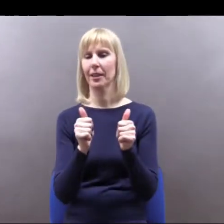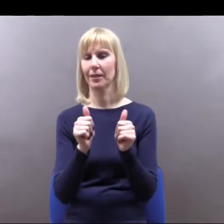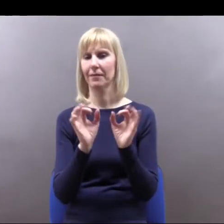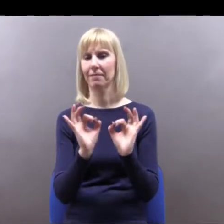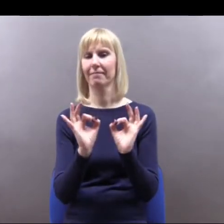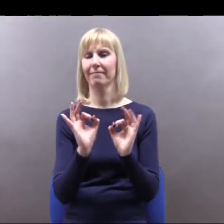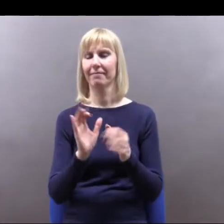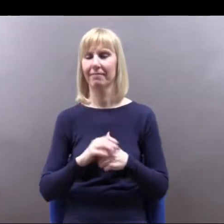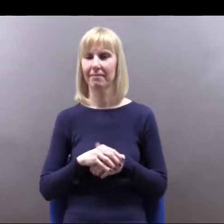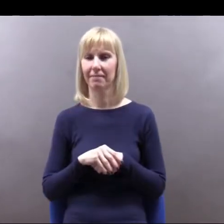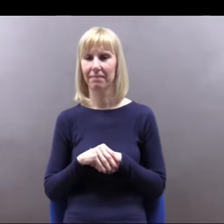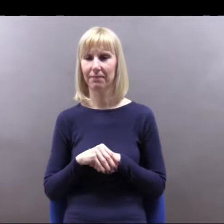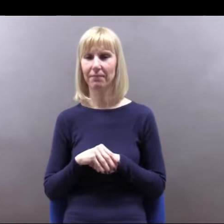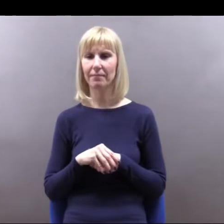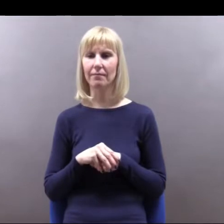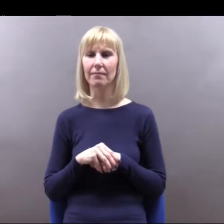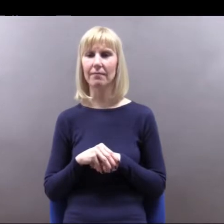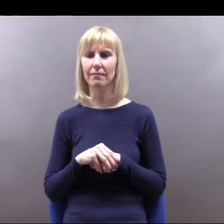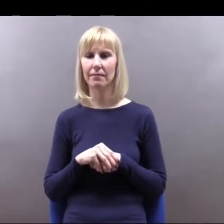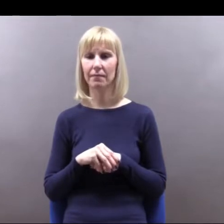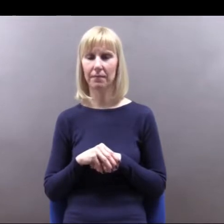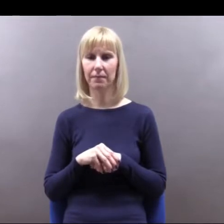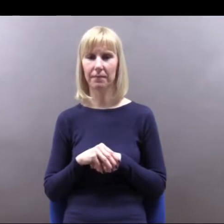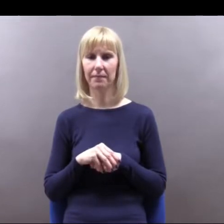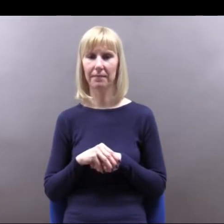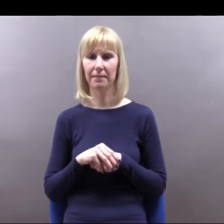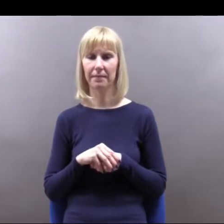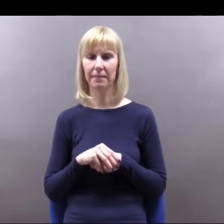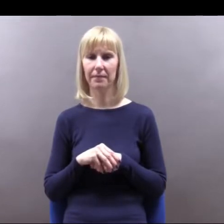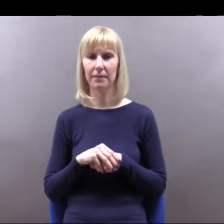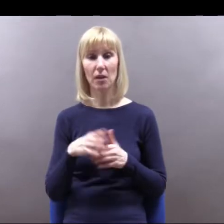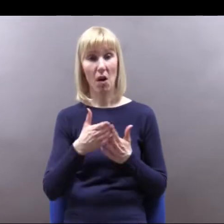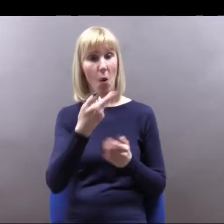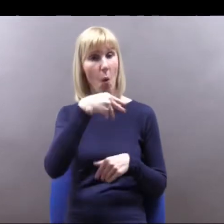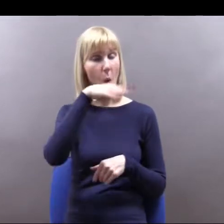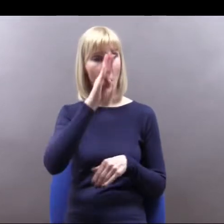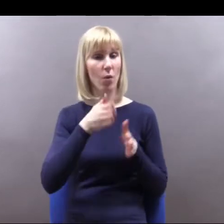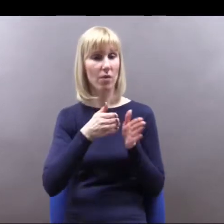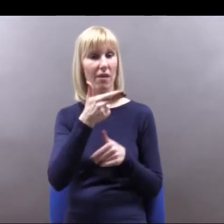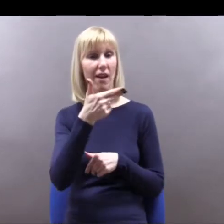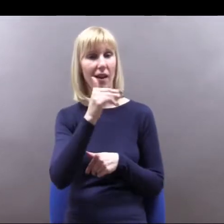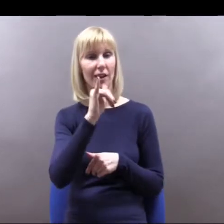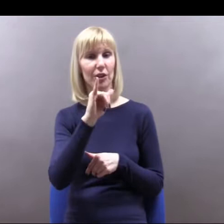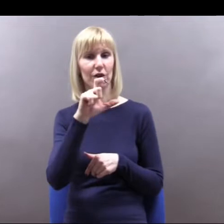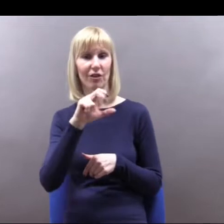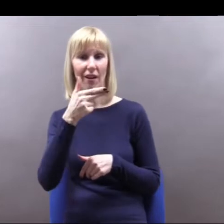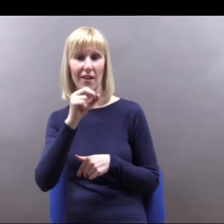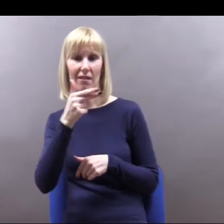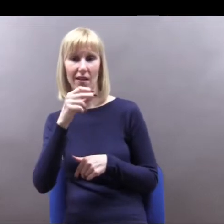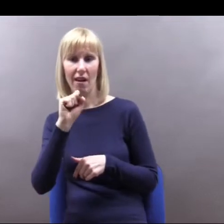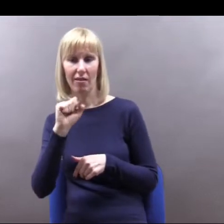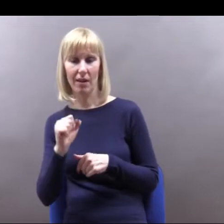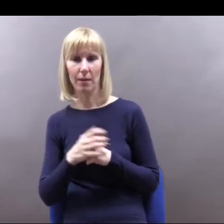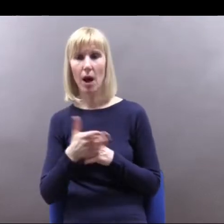dobrze. Prawda? Tak, jest OK. Jest OK, luks. Słuchajcie, Łódź Niciardiana,